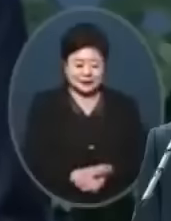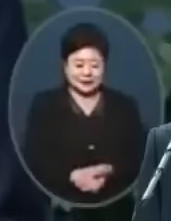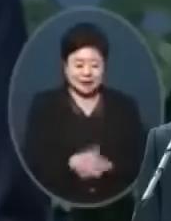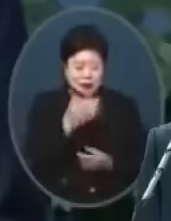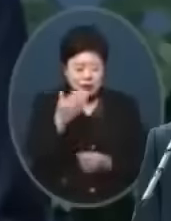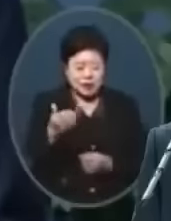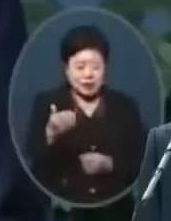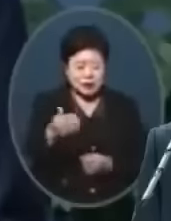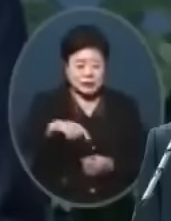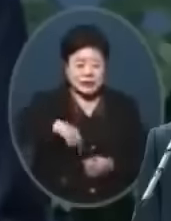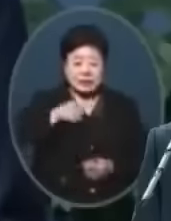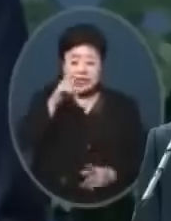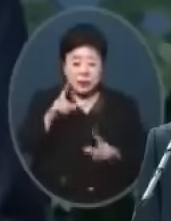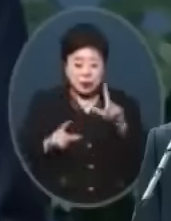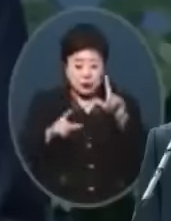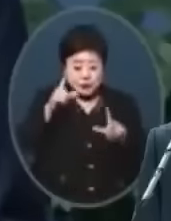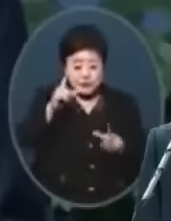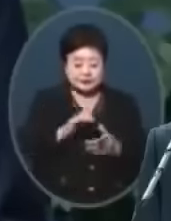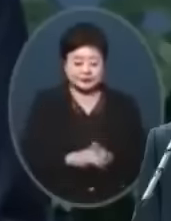여러분의 자화상이